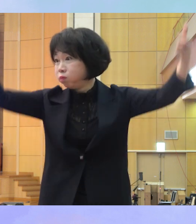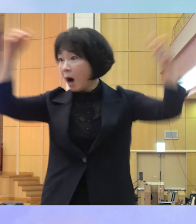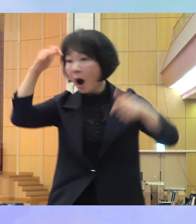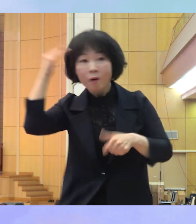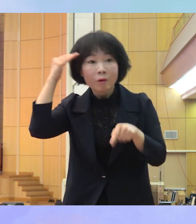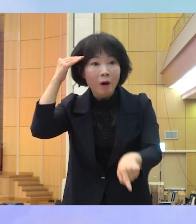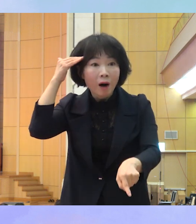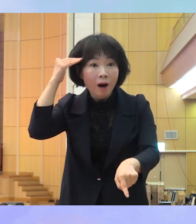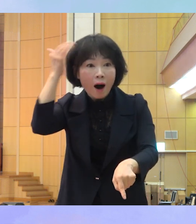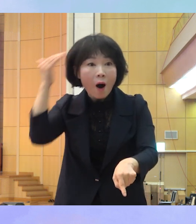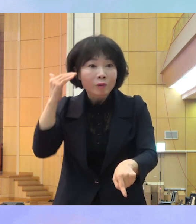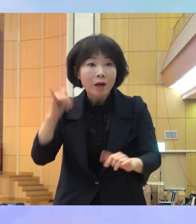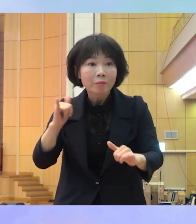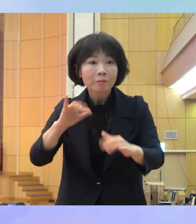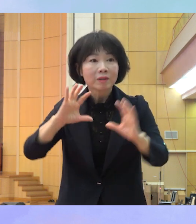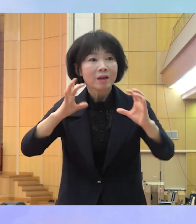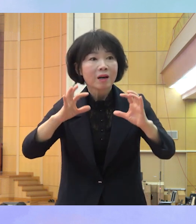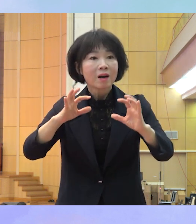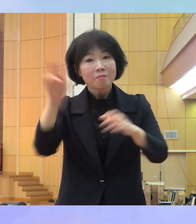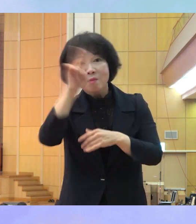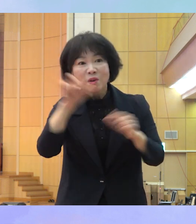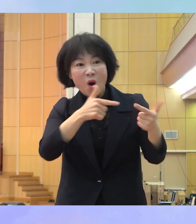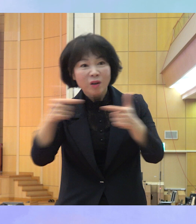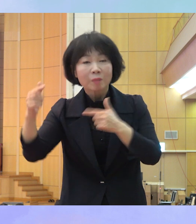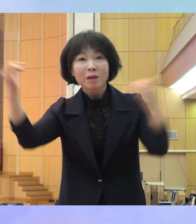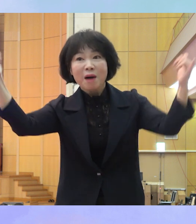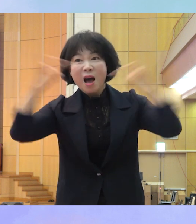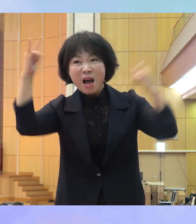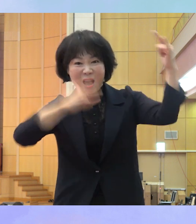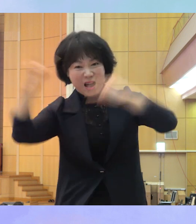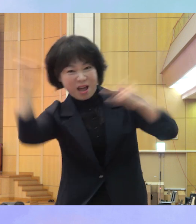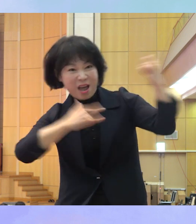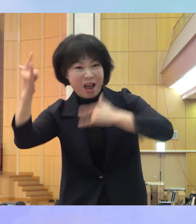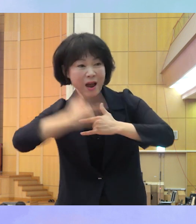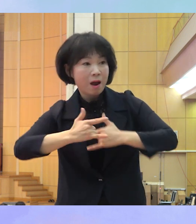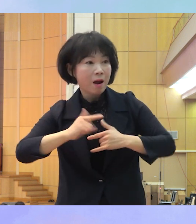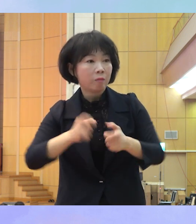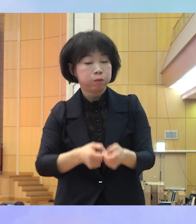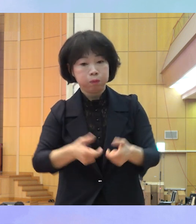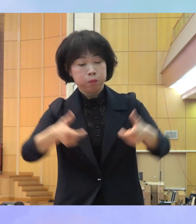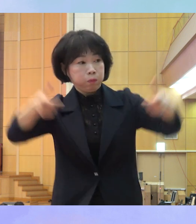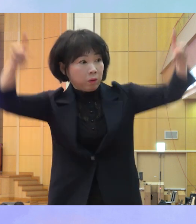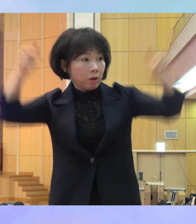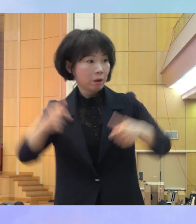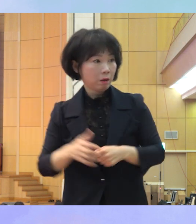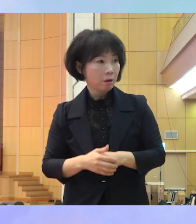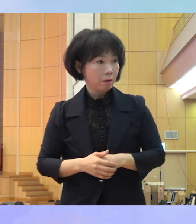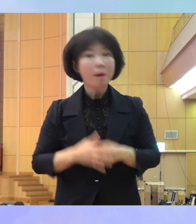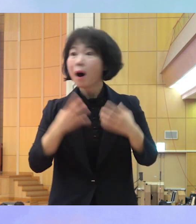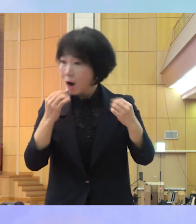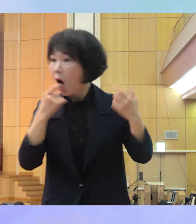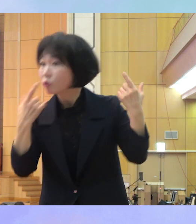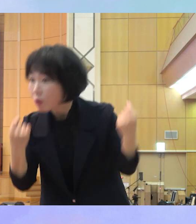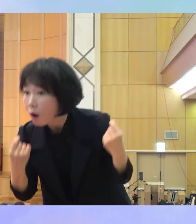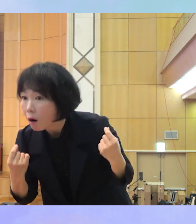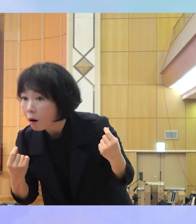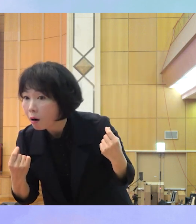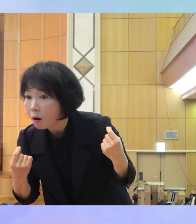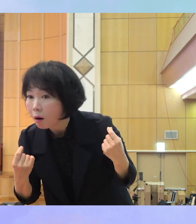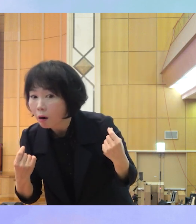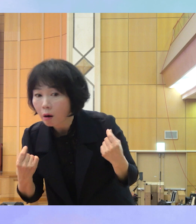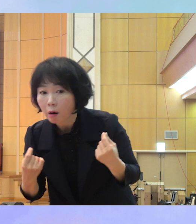정도예요. 그러니까 허락을 해주지 아니하니까 하나님께서 이스라엘 백성들을 애굽에서 이끌어내기